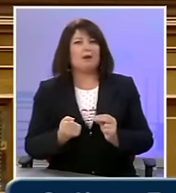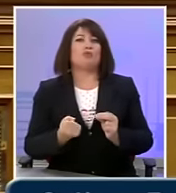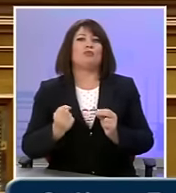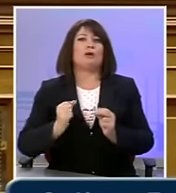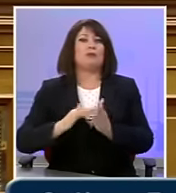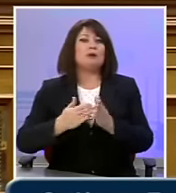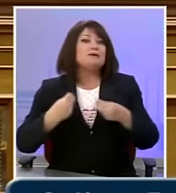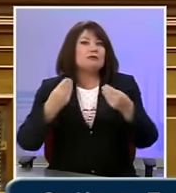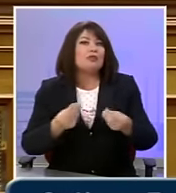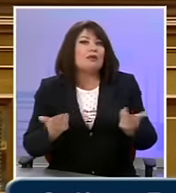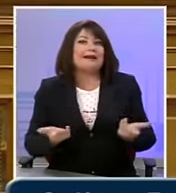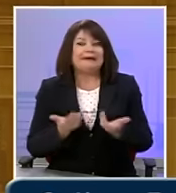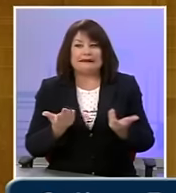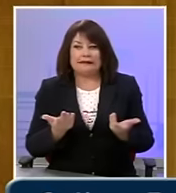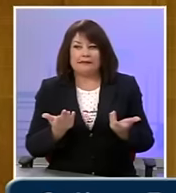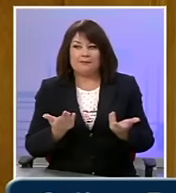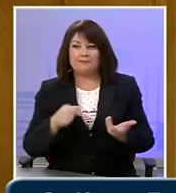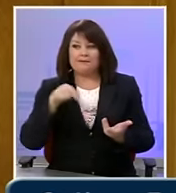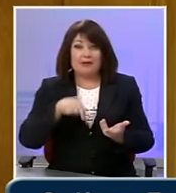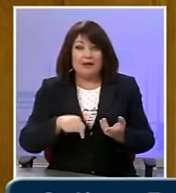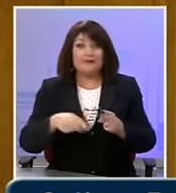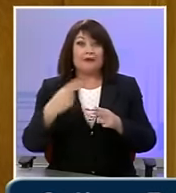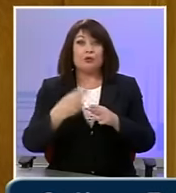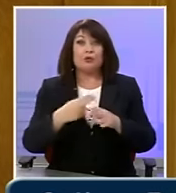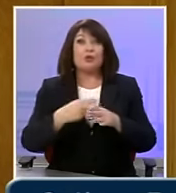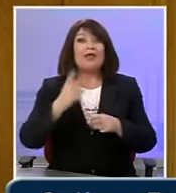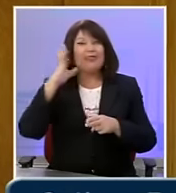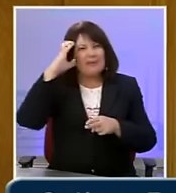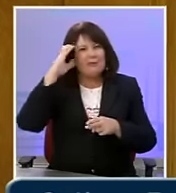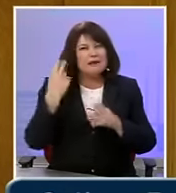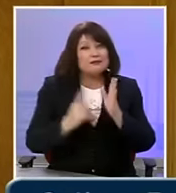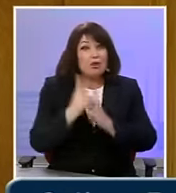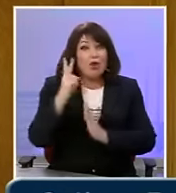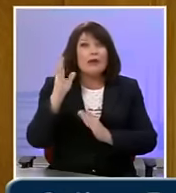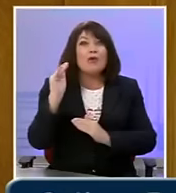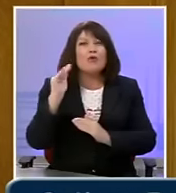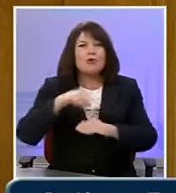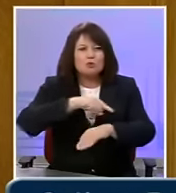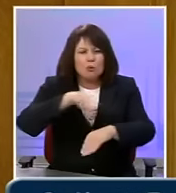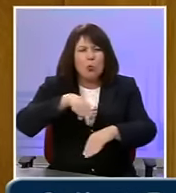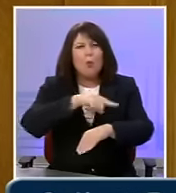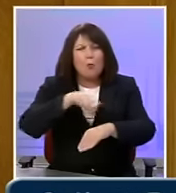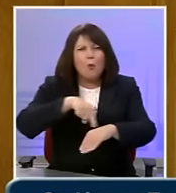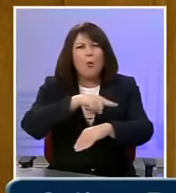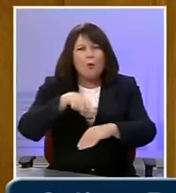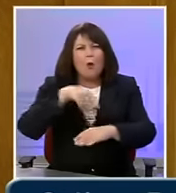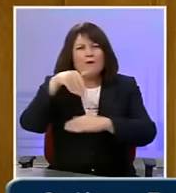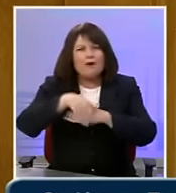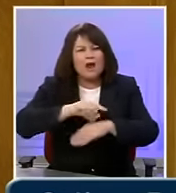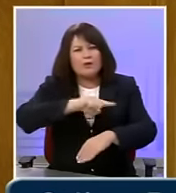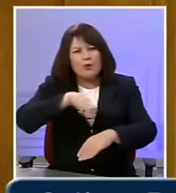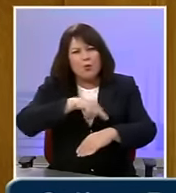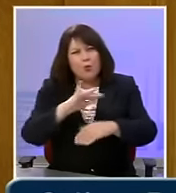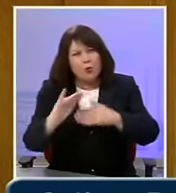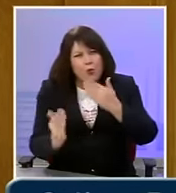υπηρεσιών. Αυτή η τόσο μακριά νύχτα της 12ης Ιουλίου σημάδεψε όχι μόνο